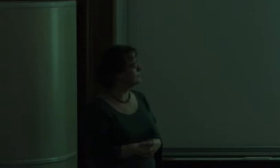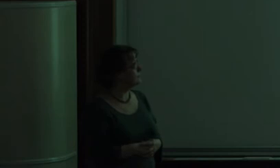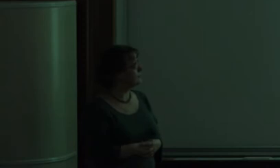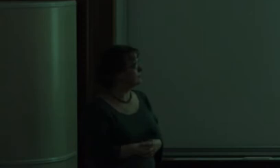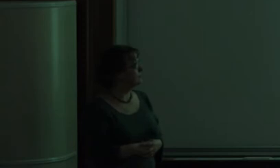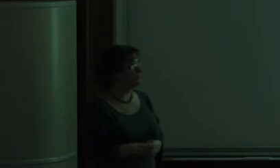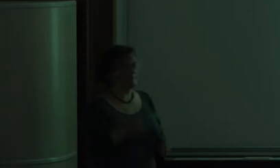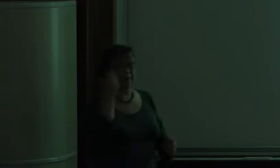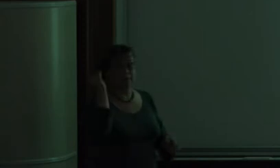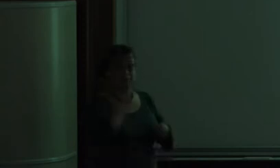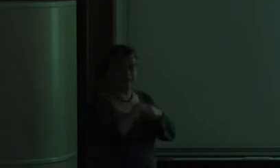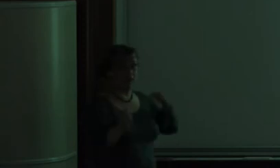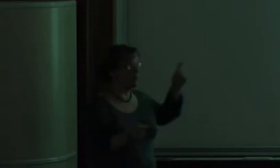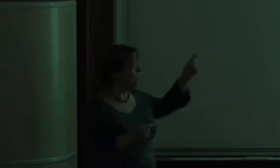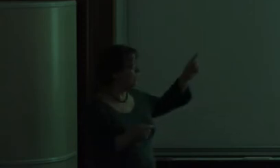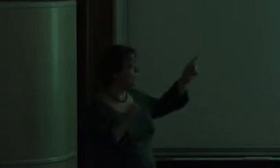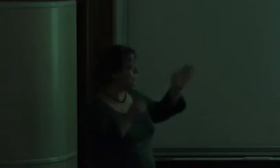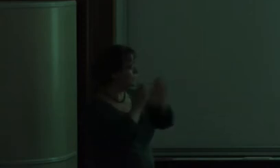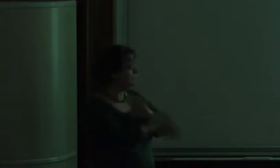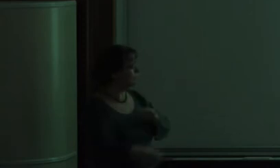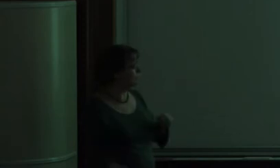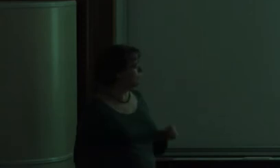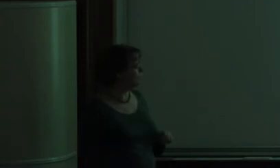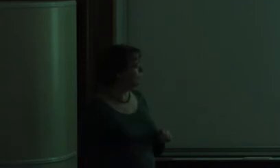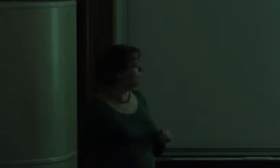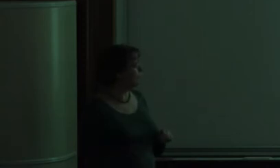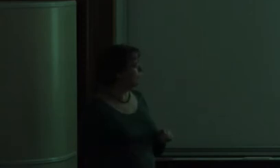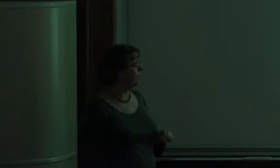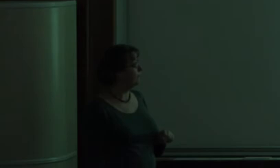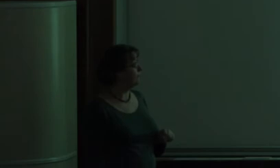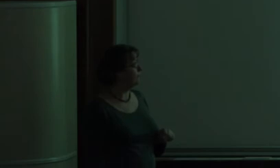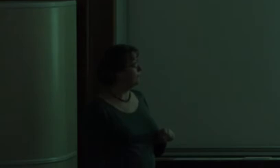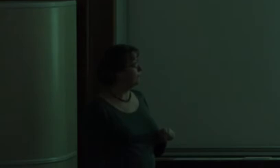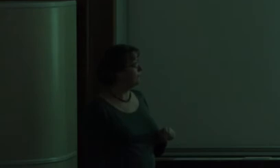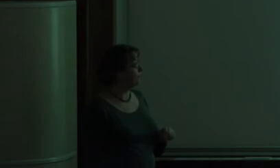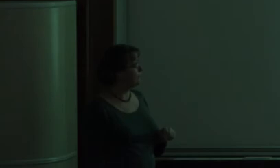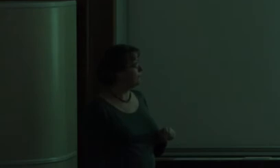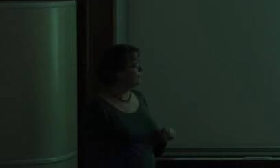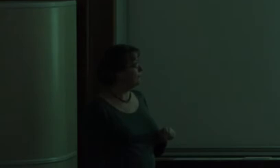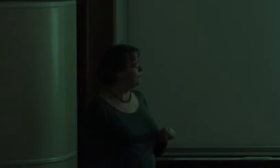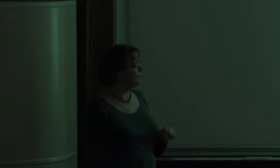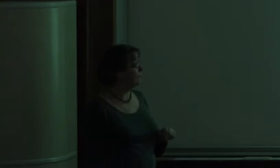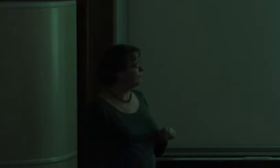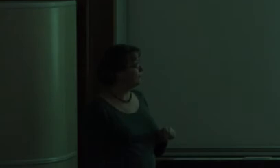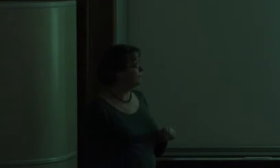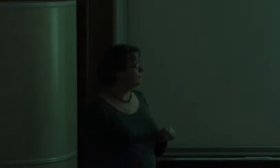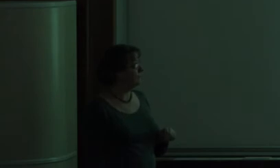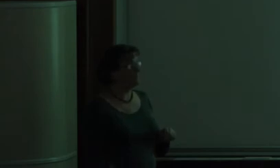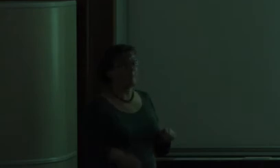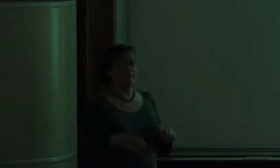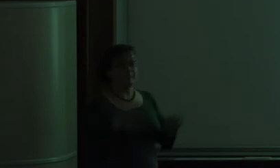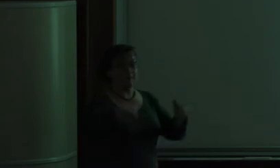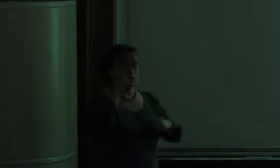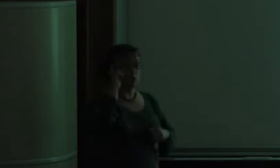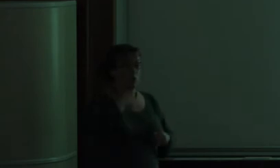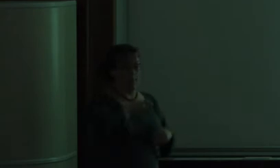ici, vous pouvez le faire en une ligne. Alors, derrière, pourquoi ça marche ? Tout simplement parce que ça, c'est